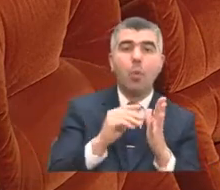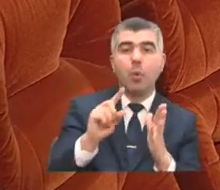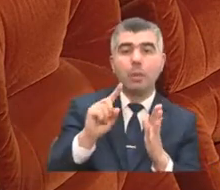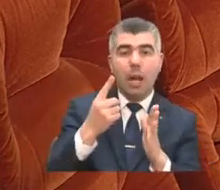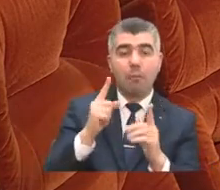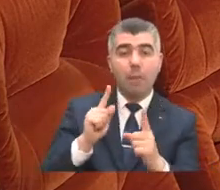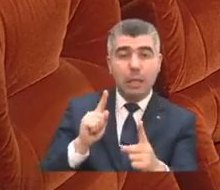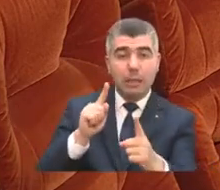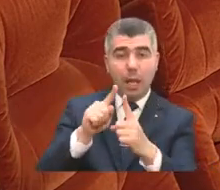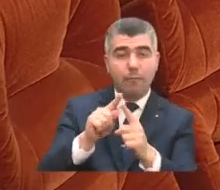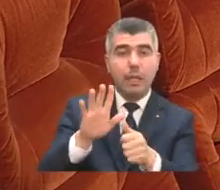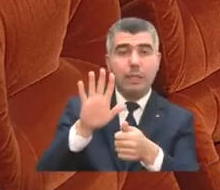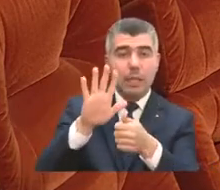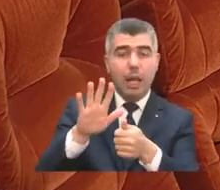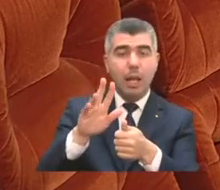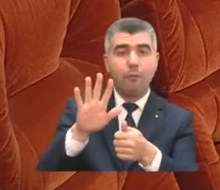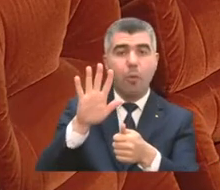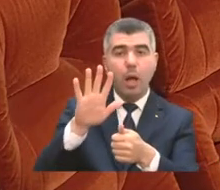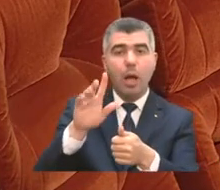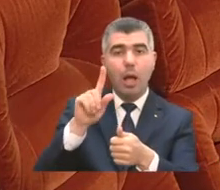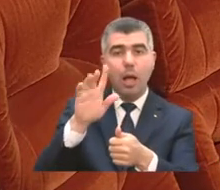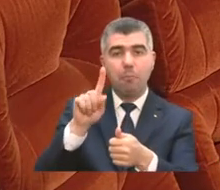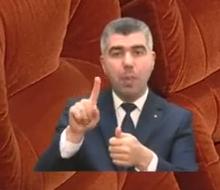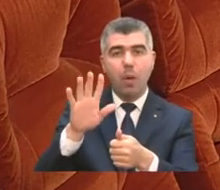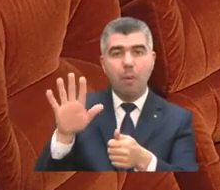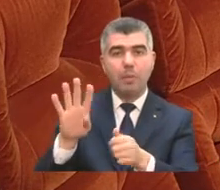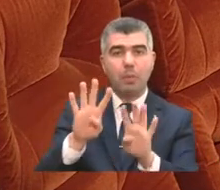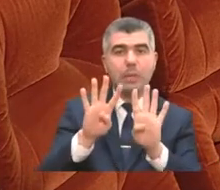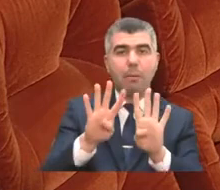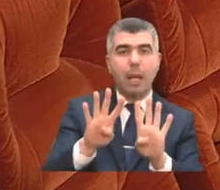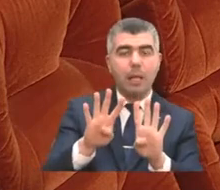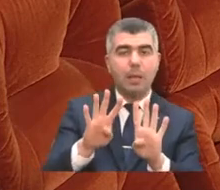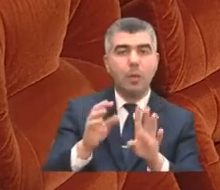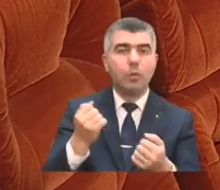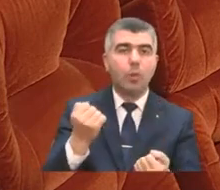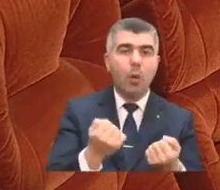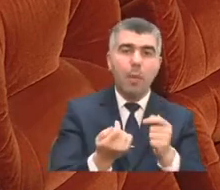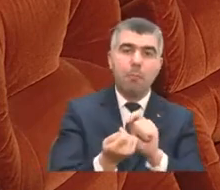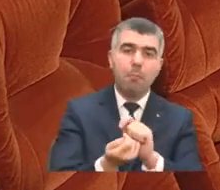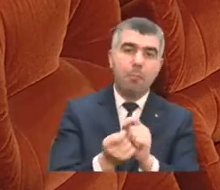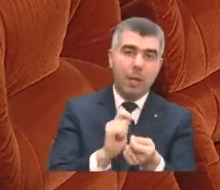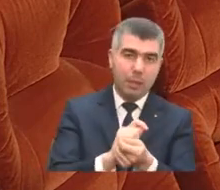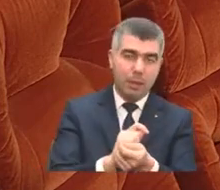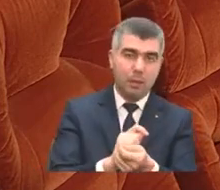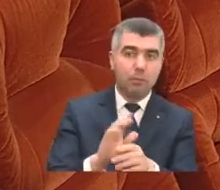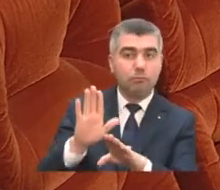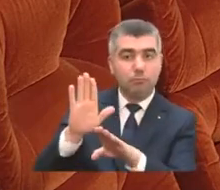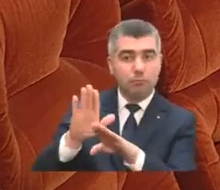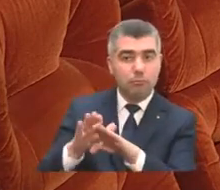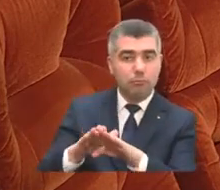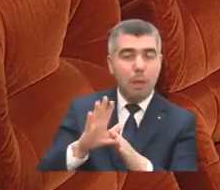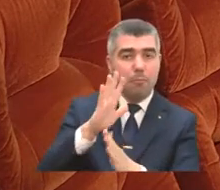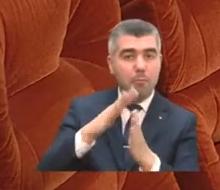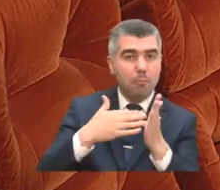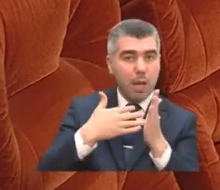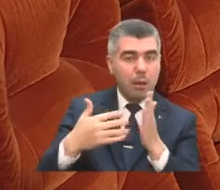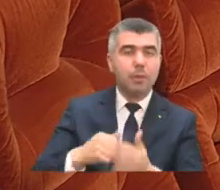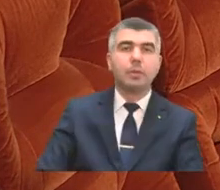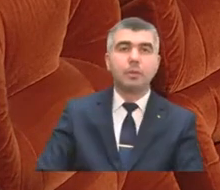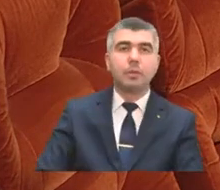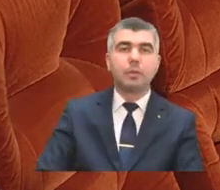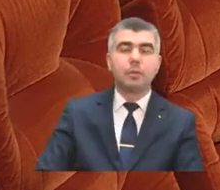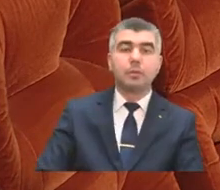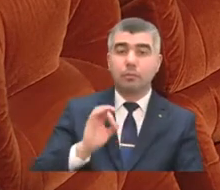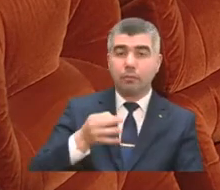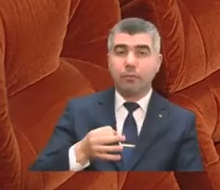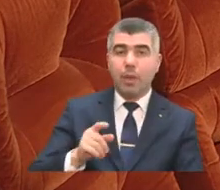استهدف 6185 عربه باش نسهلوا ونحفزوا المهنيين الراغبين في الاستفاده من هذا البرنامج. تقوم